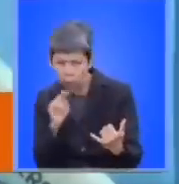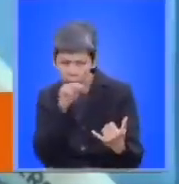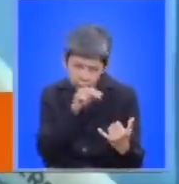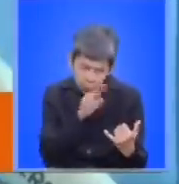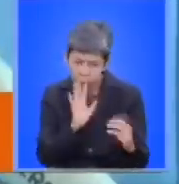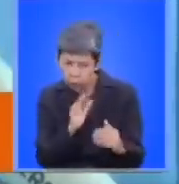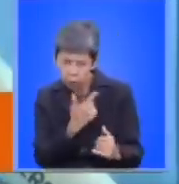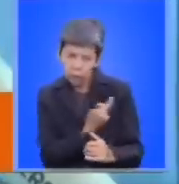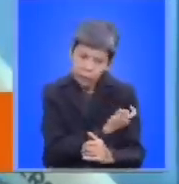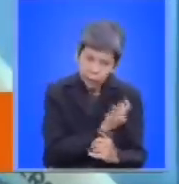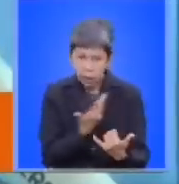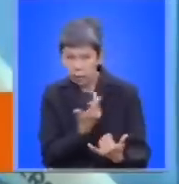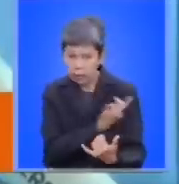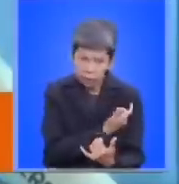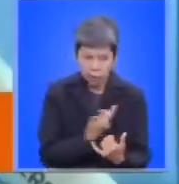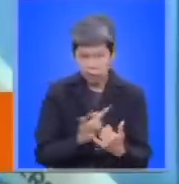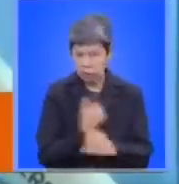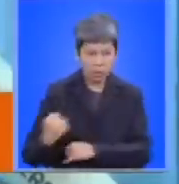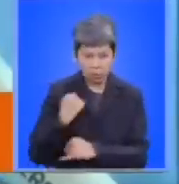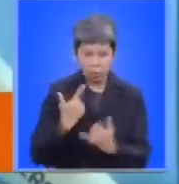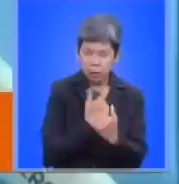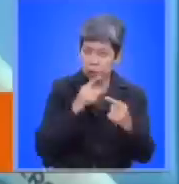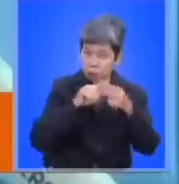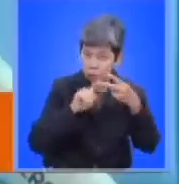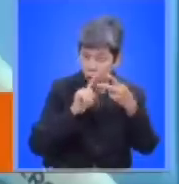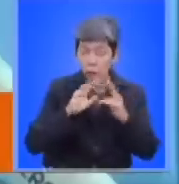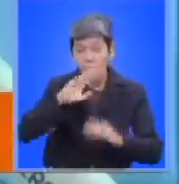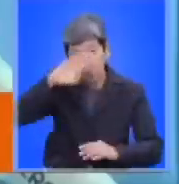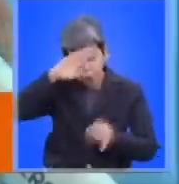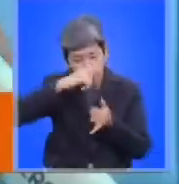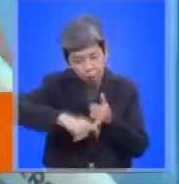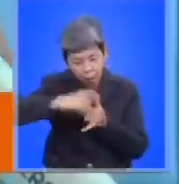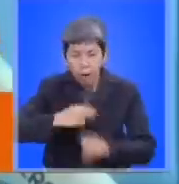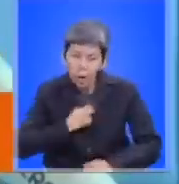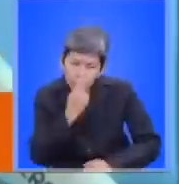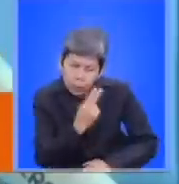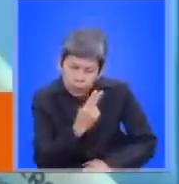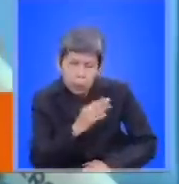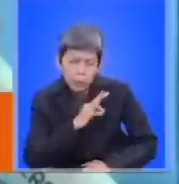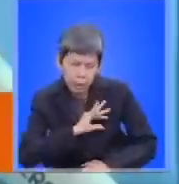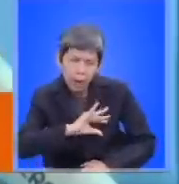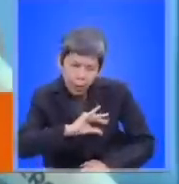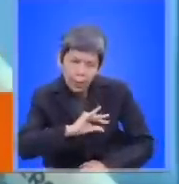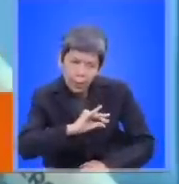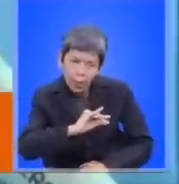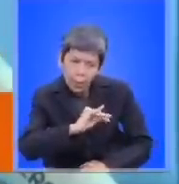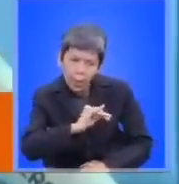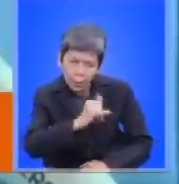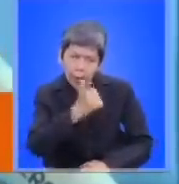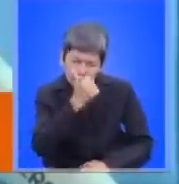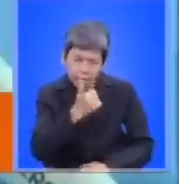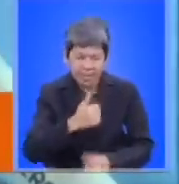บเน้นแบบให้ยาแรงนะครับผู้ป่วยทุกรายมีอาการที่ดีขึ้นโดยลำดับแล้วก็หลายร